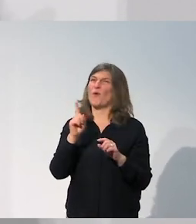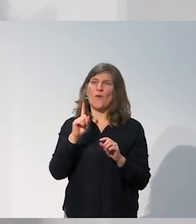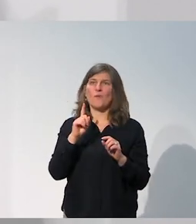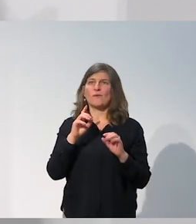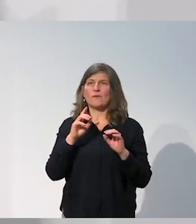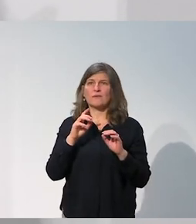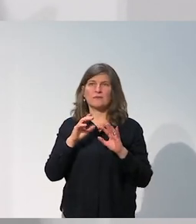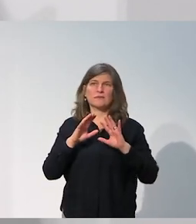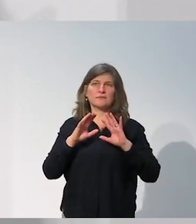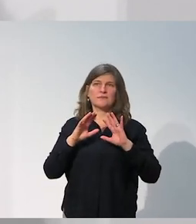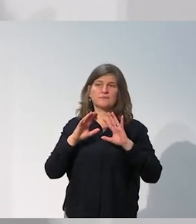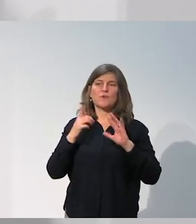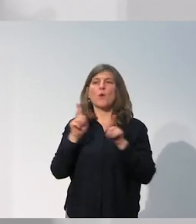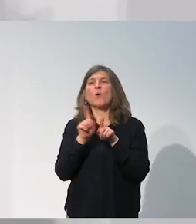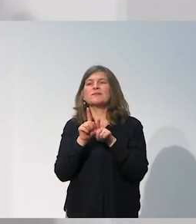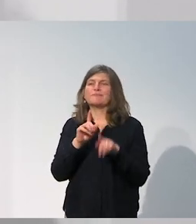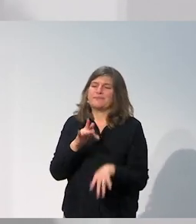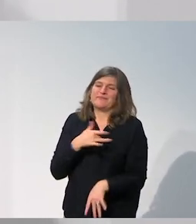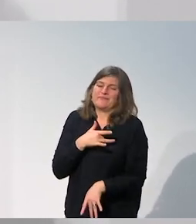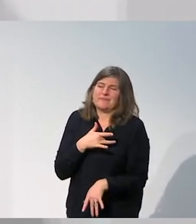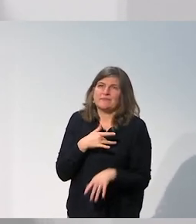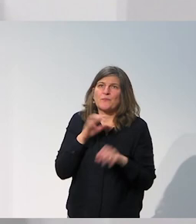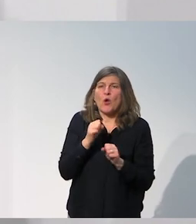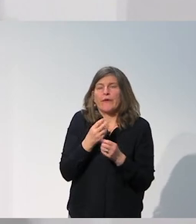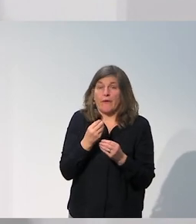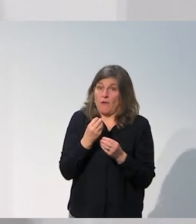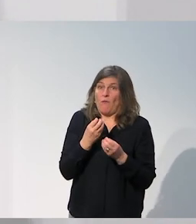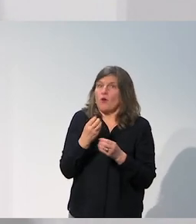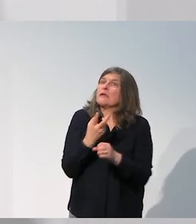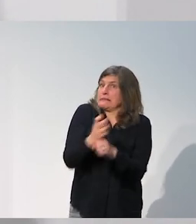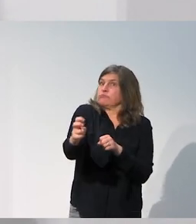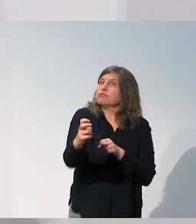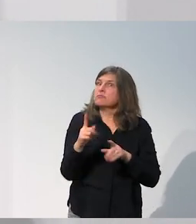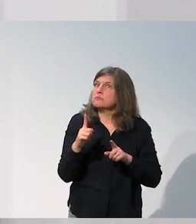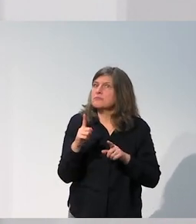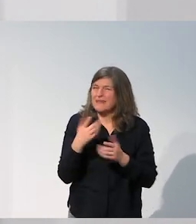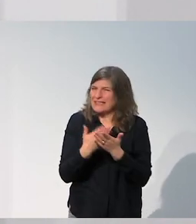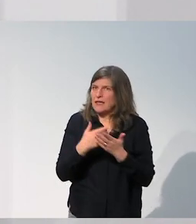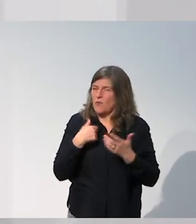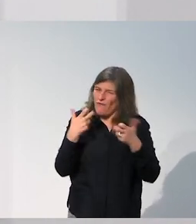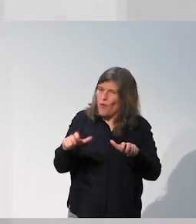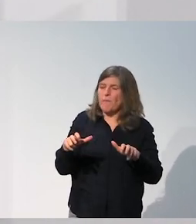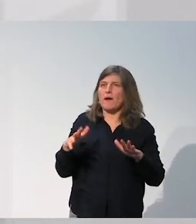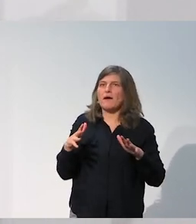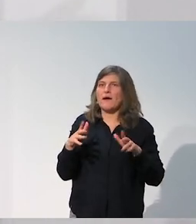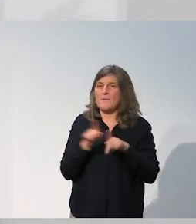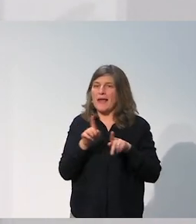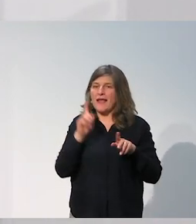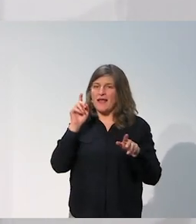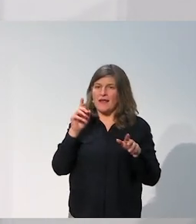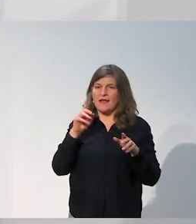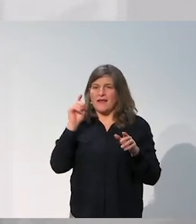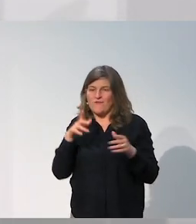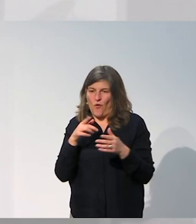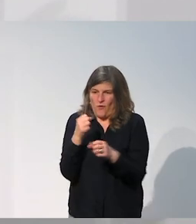sans ce que j'appelle la pitié dangereuse. Voilà. Donc, c'est une corde raide sur laquelle on ne peut se tenir que par le travail